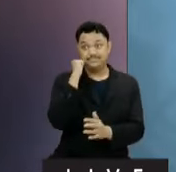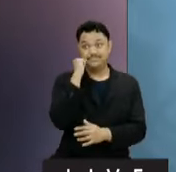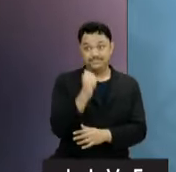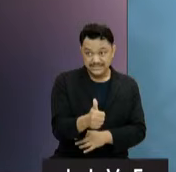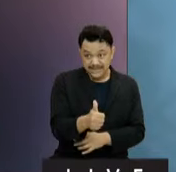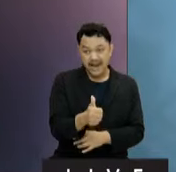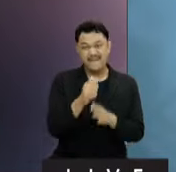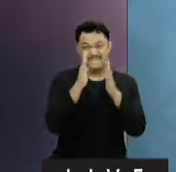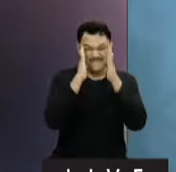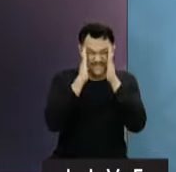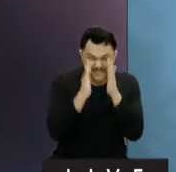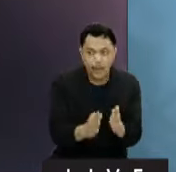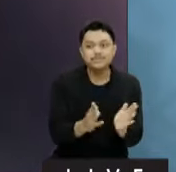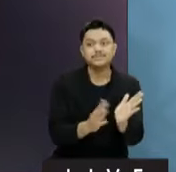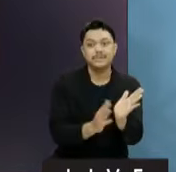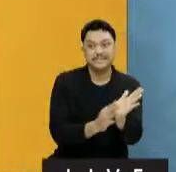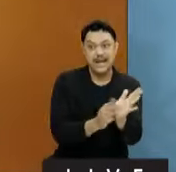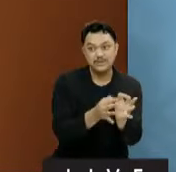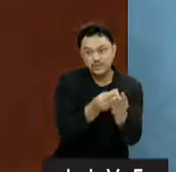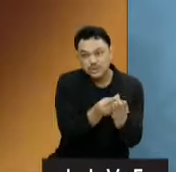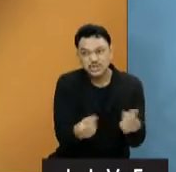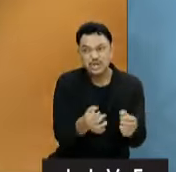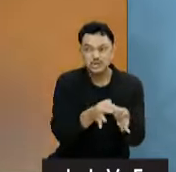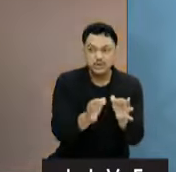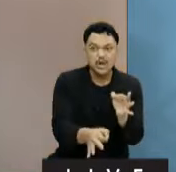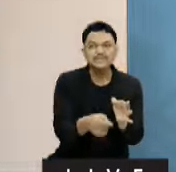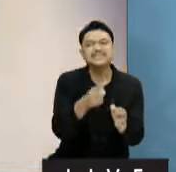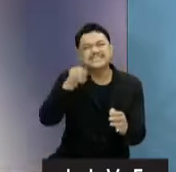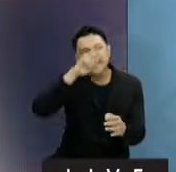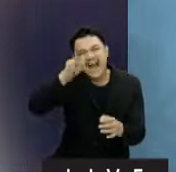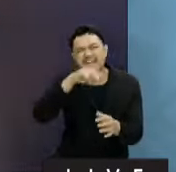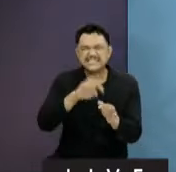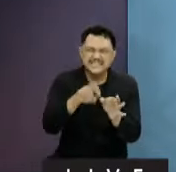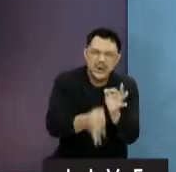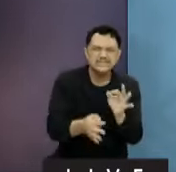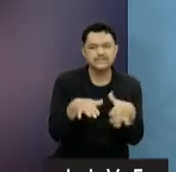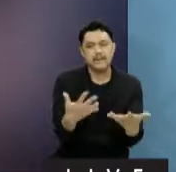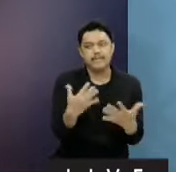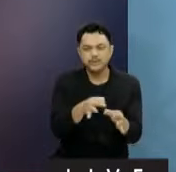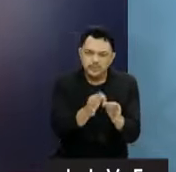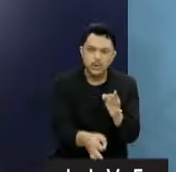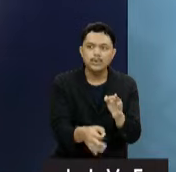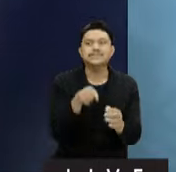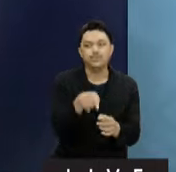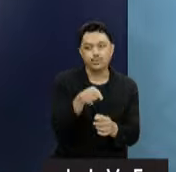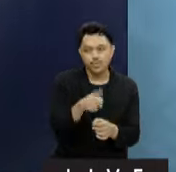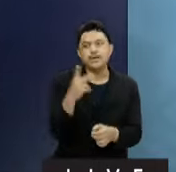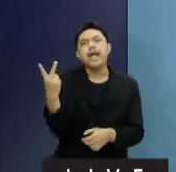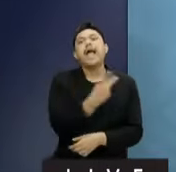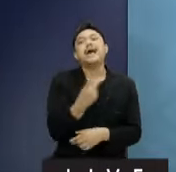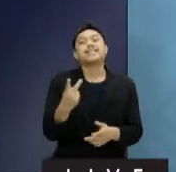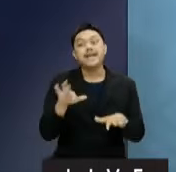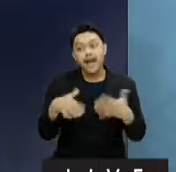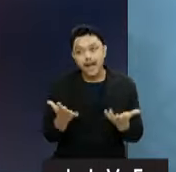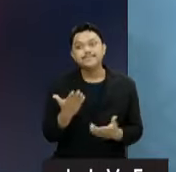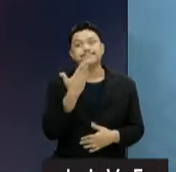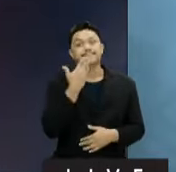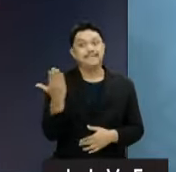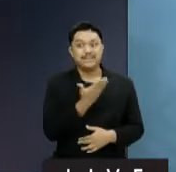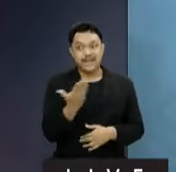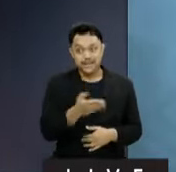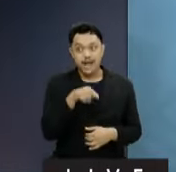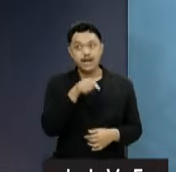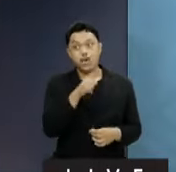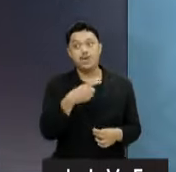apa diselesaikan, akan jauh lebih mudah matang begitu daripada orang yang terbiasa melakukan penyelesaian masalah secara